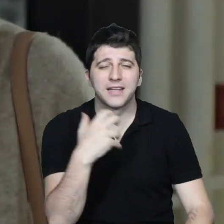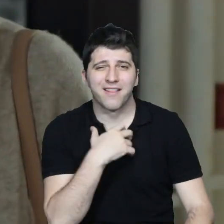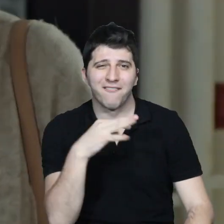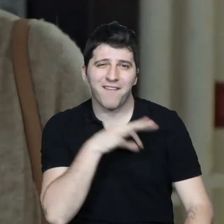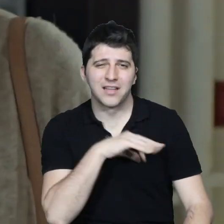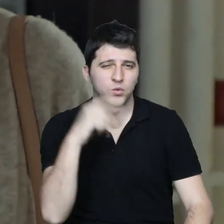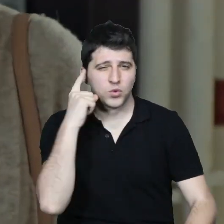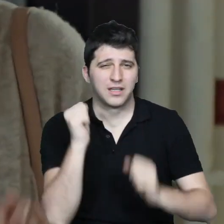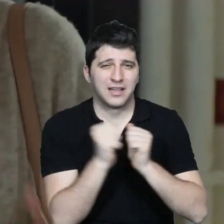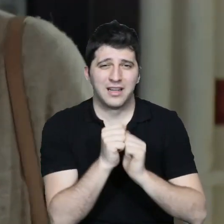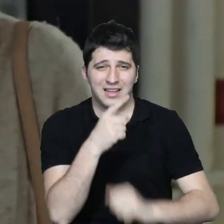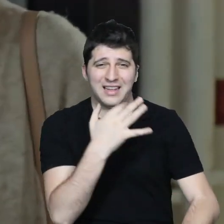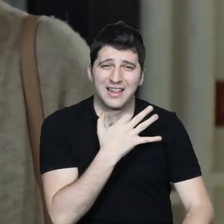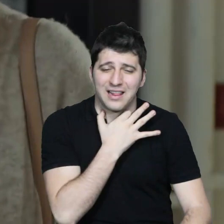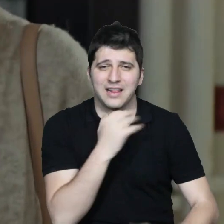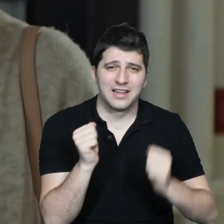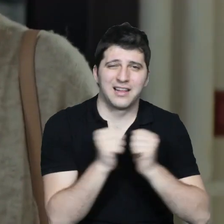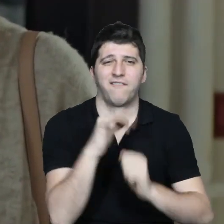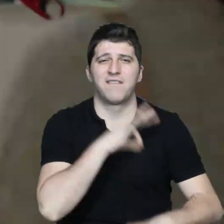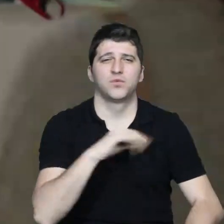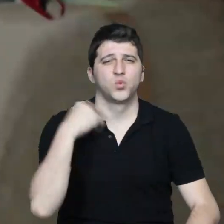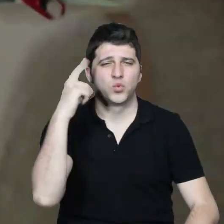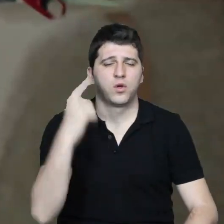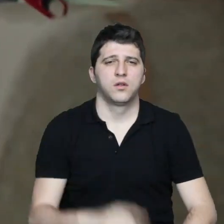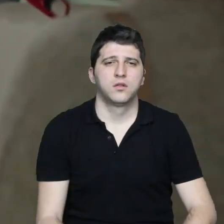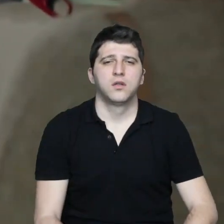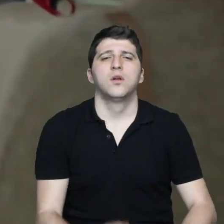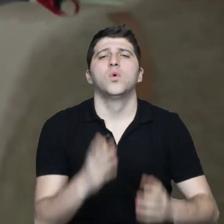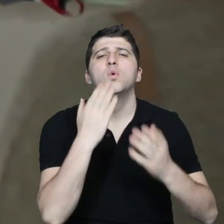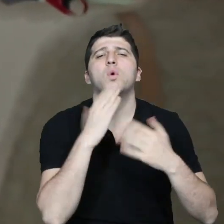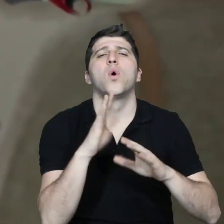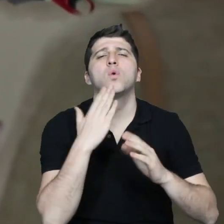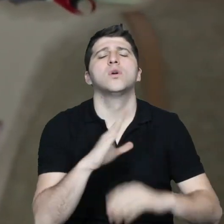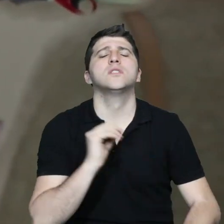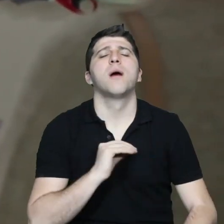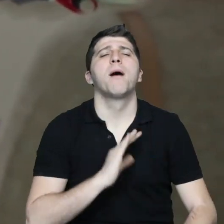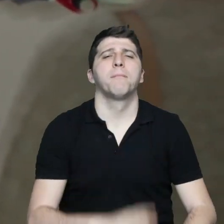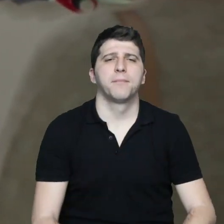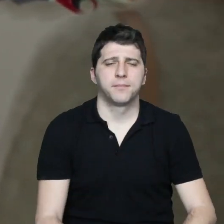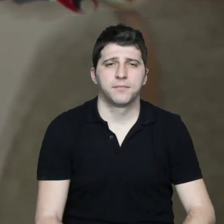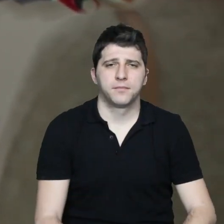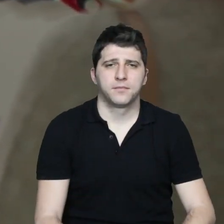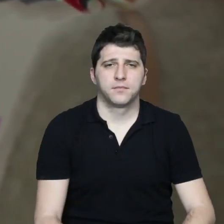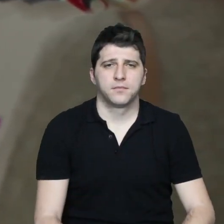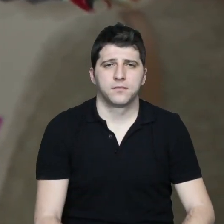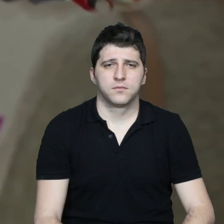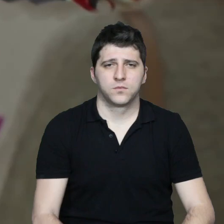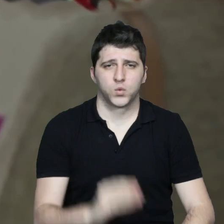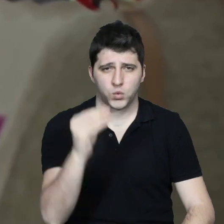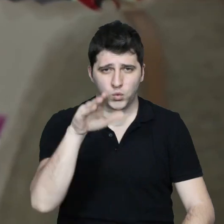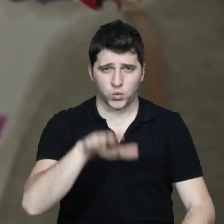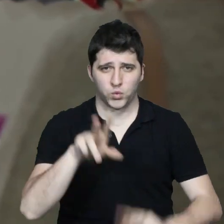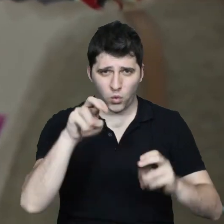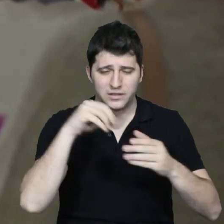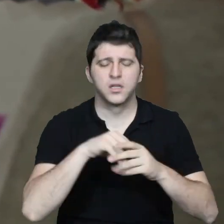çalışıyor. Mağduriyetinden istifade ediyor canım. Yok yok, hiç sanmam. Ya küçük bir çocuk söz